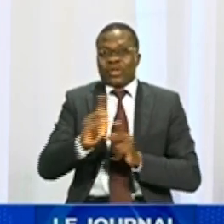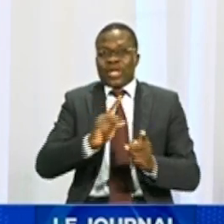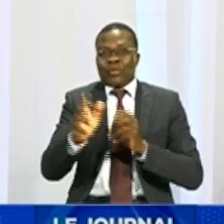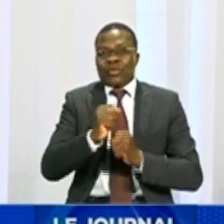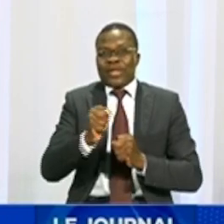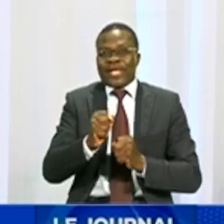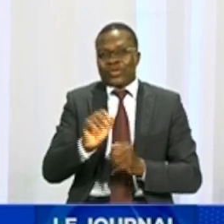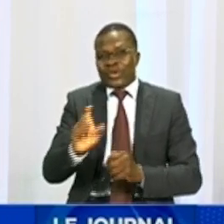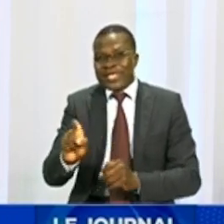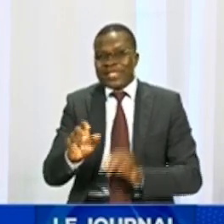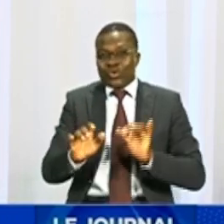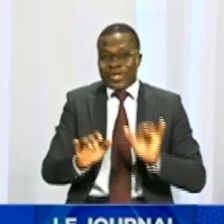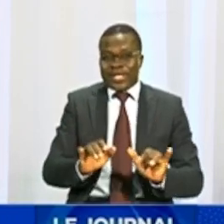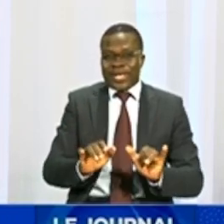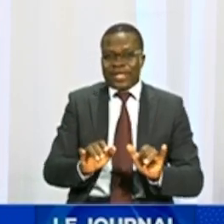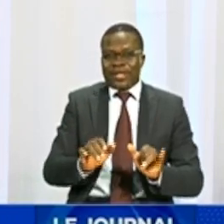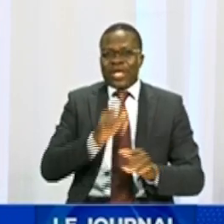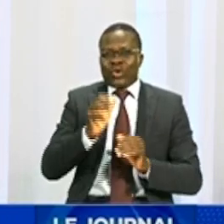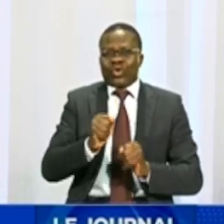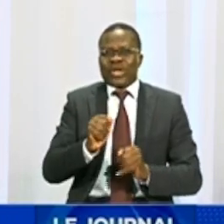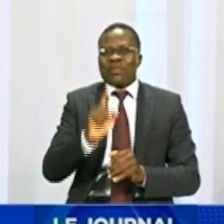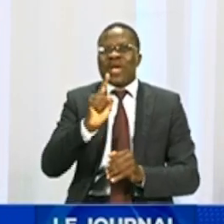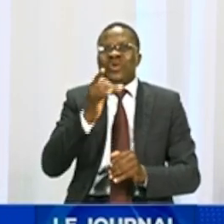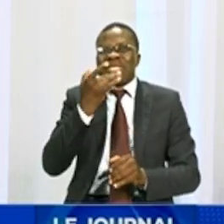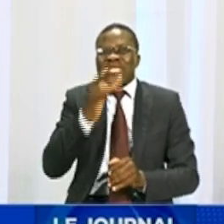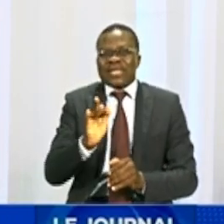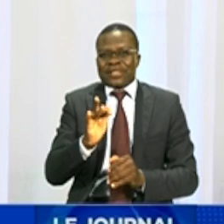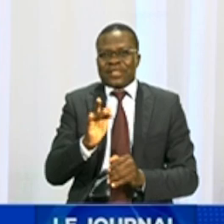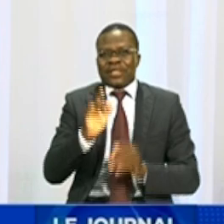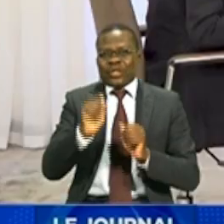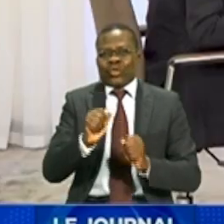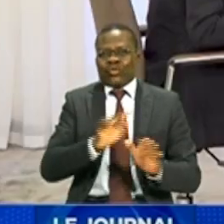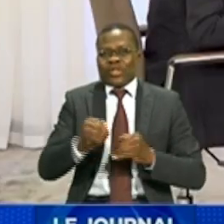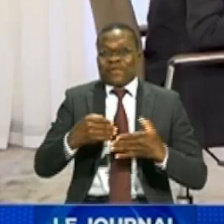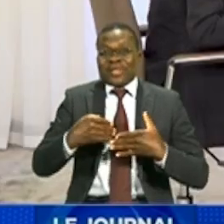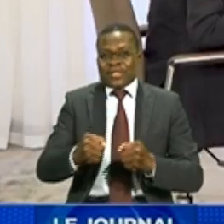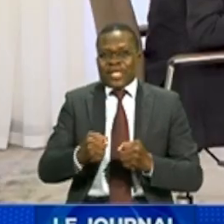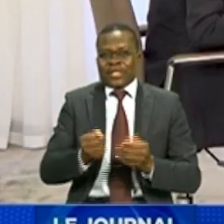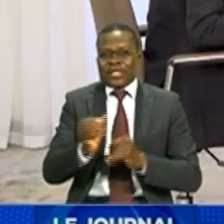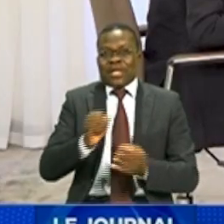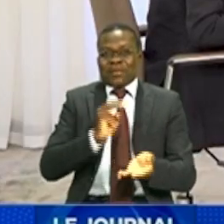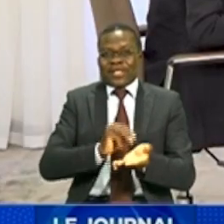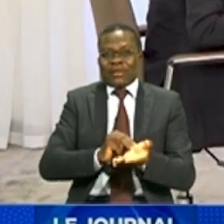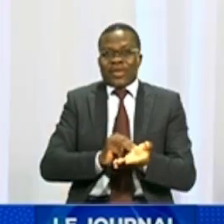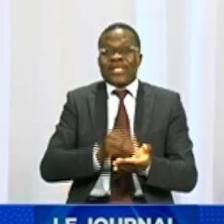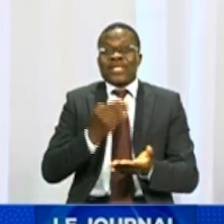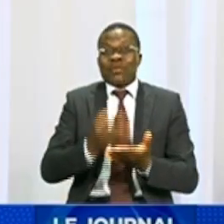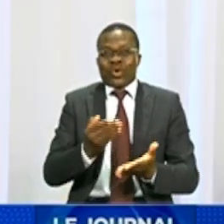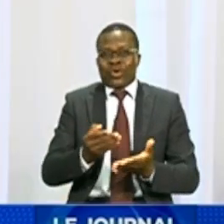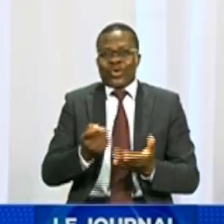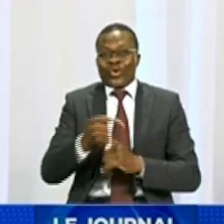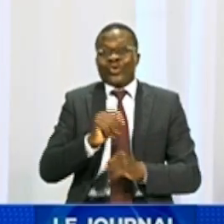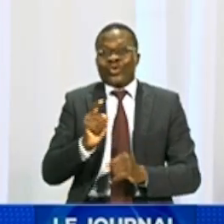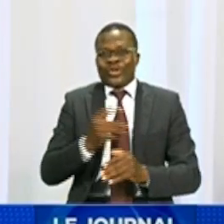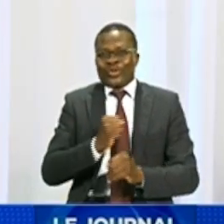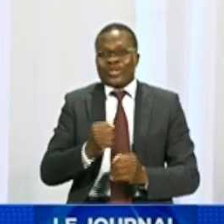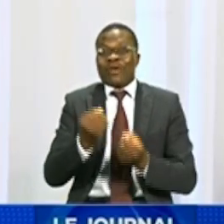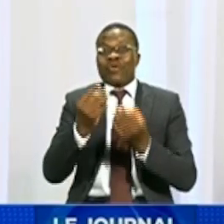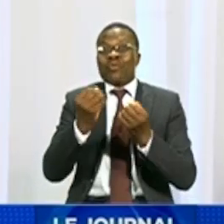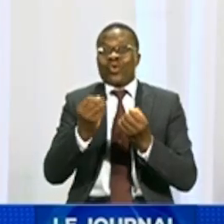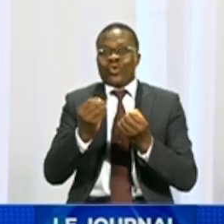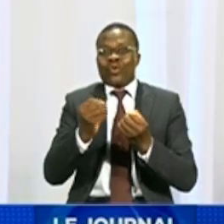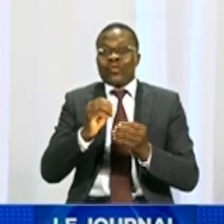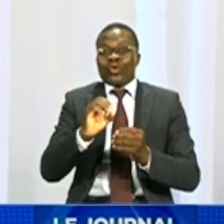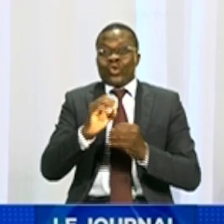de X ou Y n'aurait pas une chance de pouvoir se faire soigner par des médecins un jour? Aujourd'hui, nous avons plusieurs de